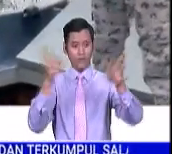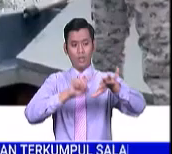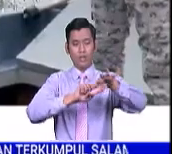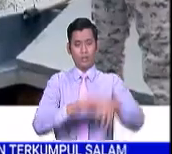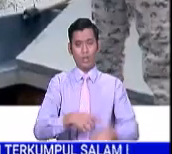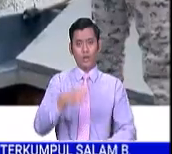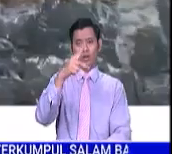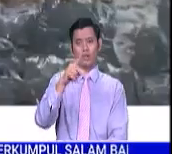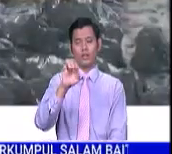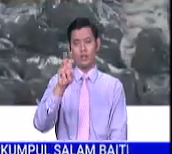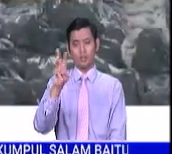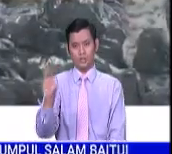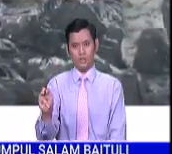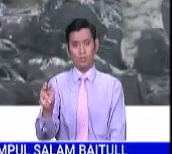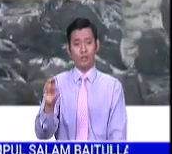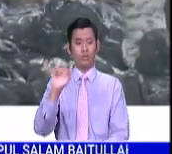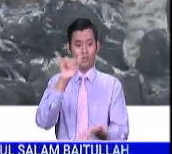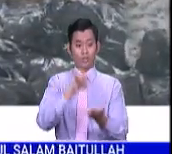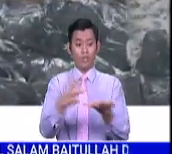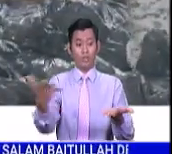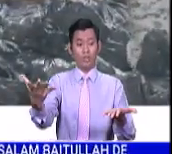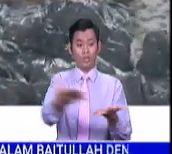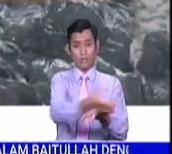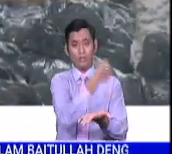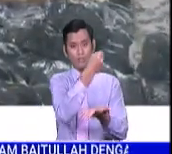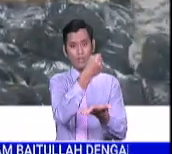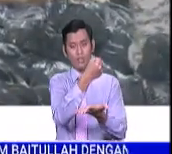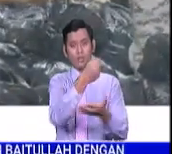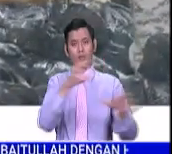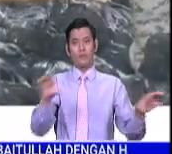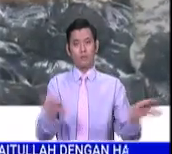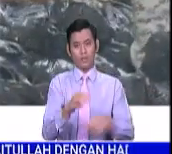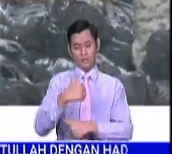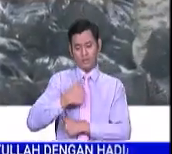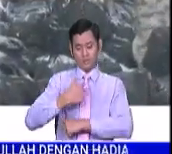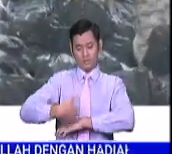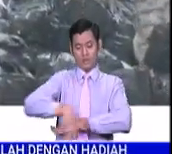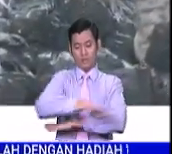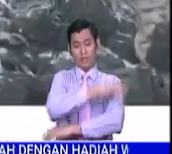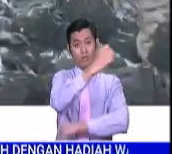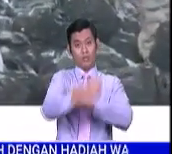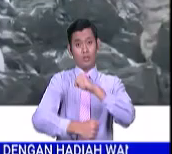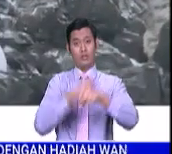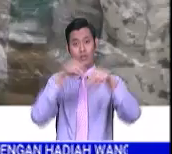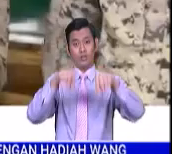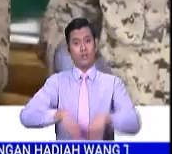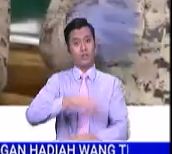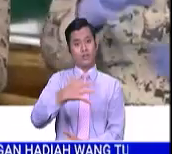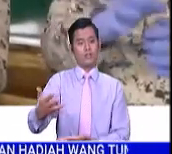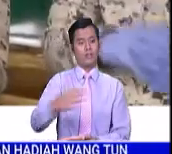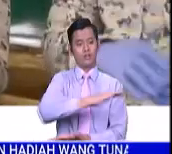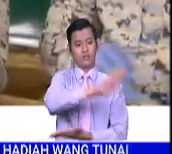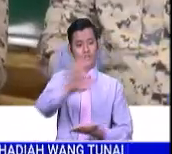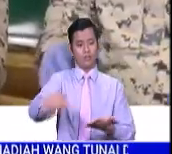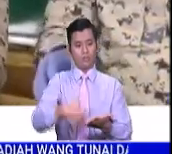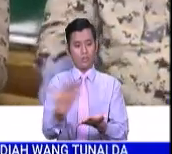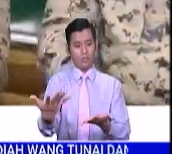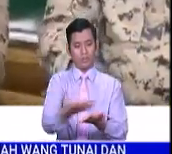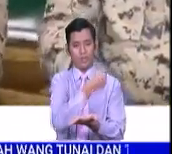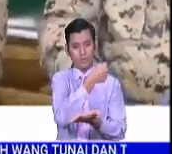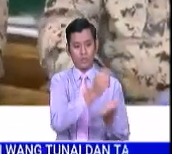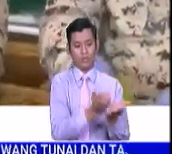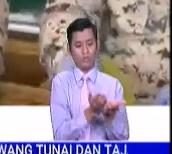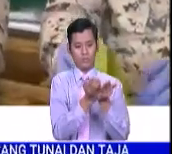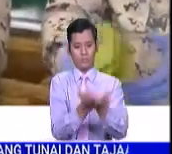itu merupakan rampasan daun ketum terbesar dibuat Maritim Malaysia pada tahun ini. Semua hasil rampasan termasuk boat fiber dan